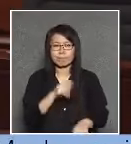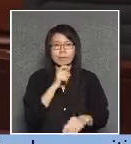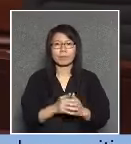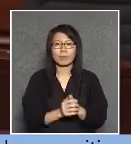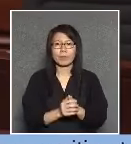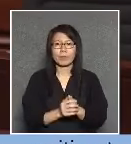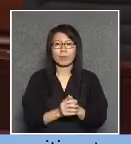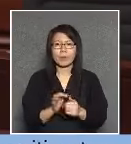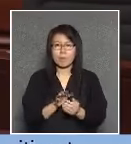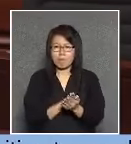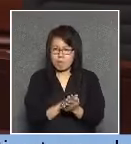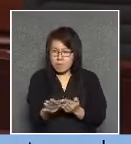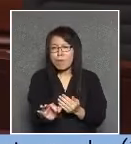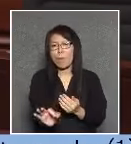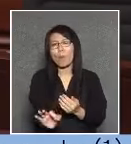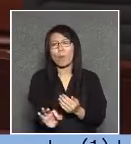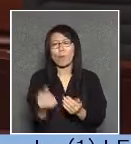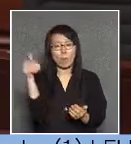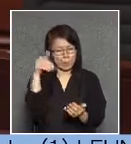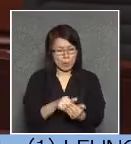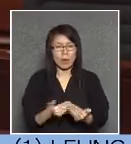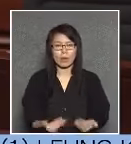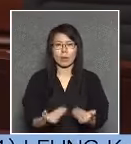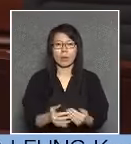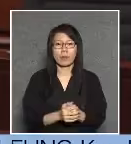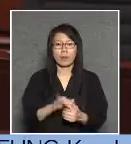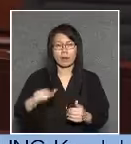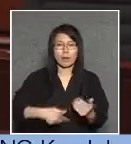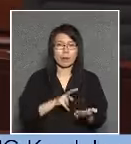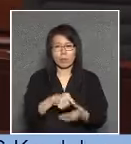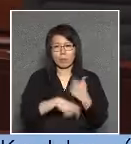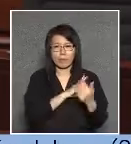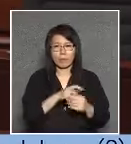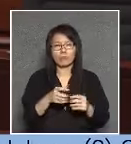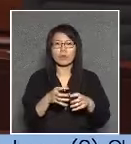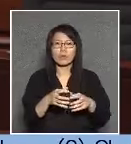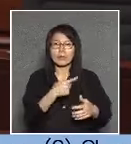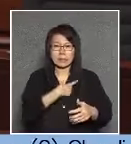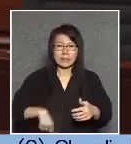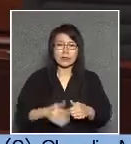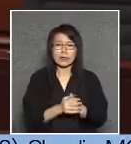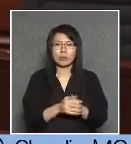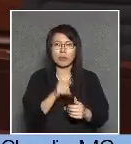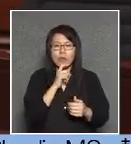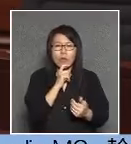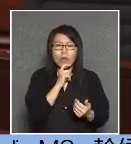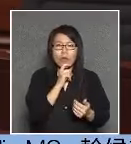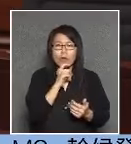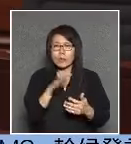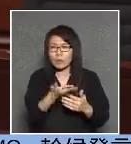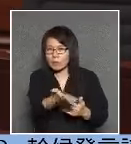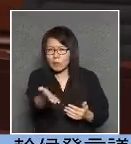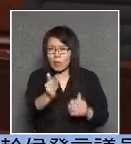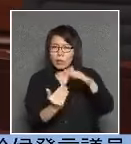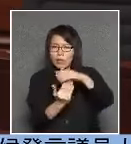不會磨滅。今天我亦都來到立法會這裡為大家去發聲。 請你停